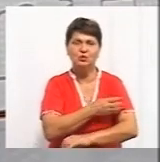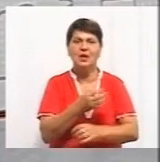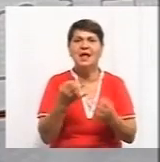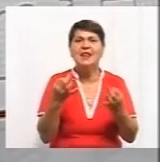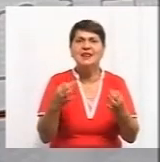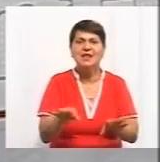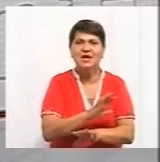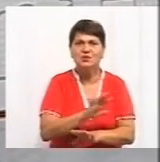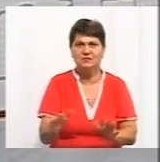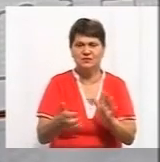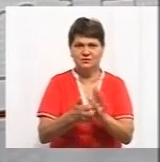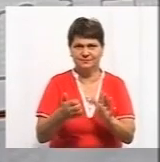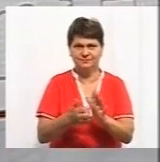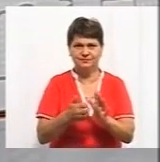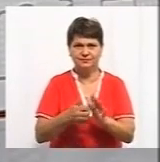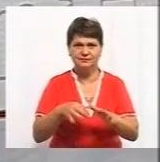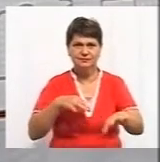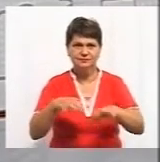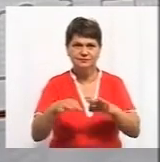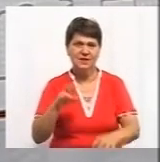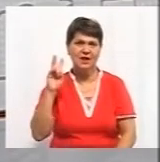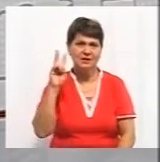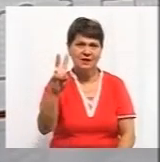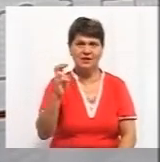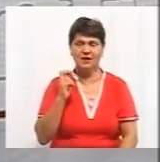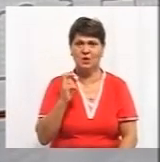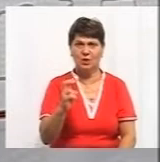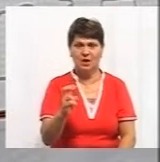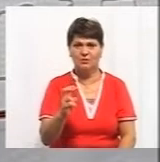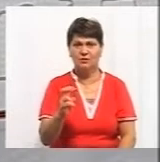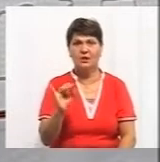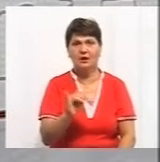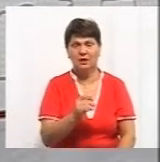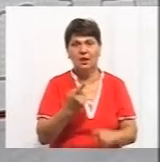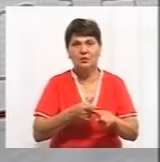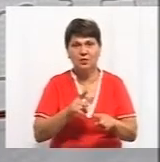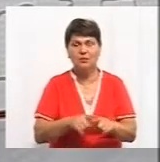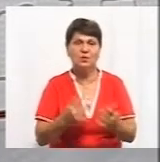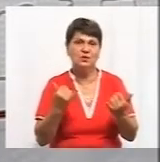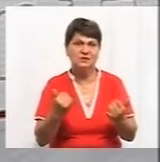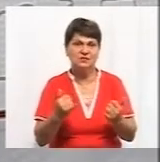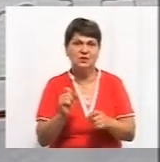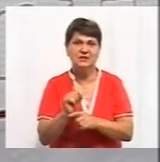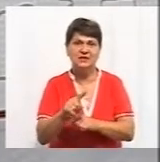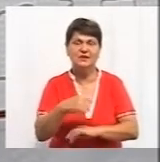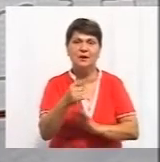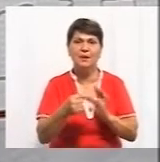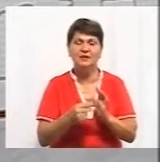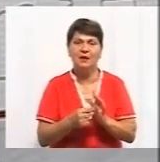дозволяє збільшити кількість рухомого складу трамваї і тролейбуси. І тому сьогодні ставиться питання про те, щоб